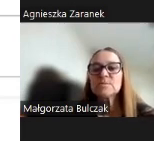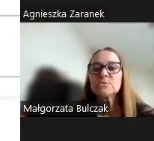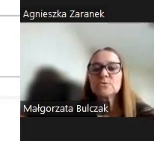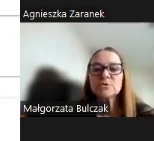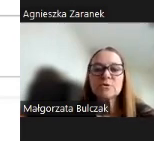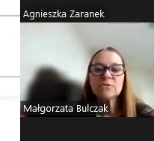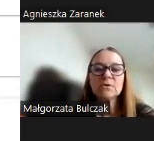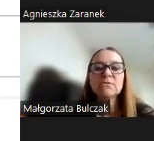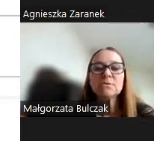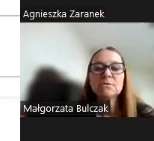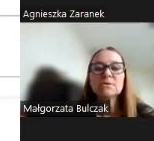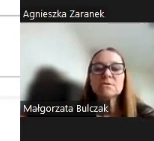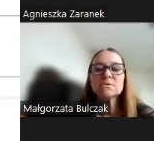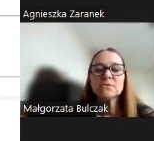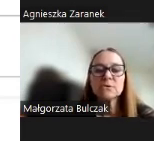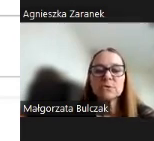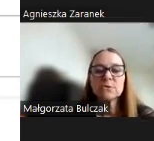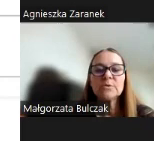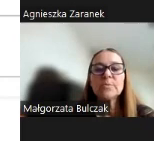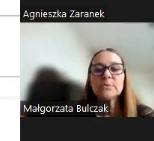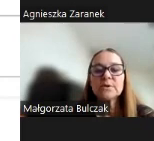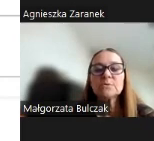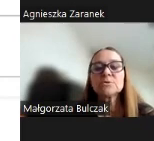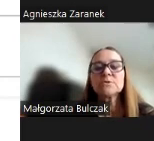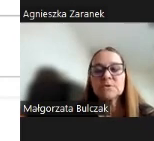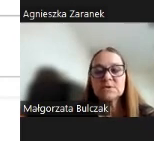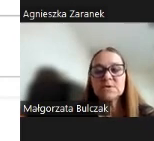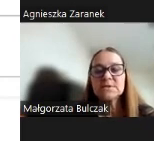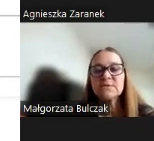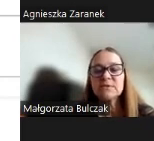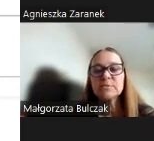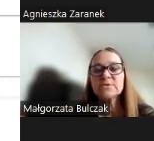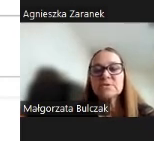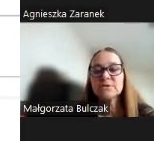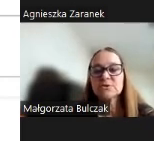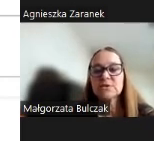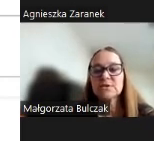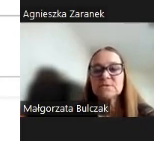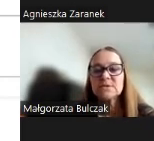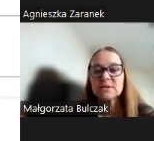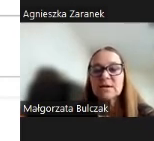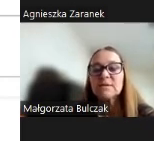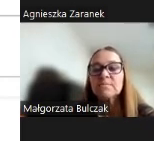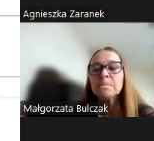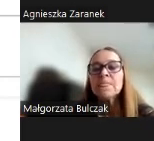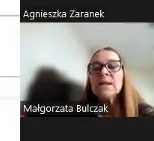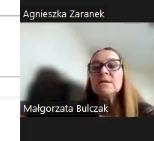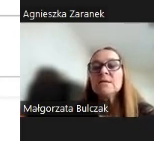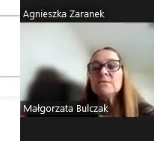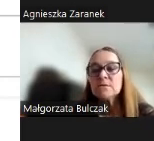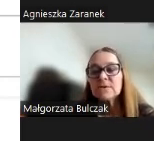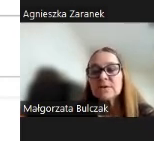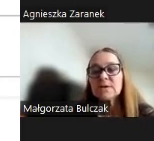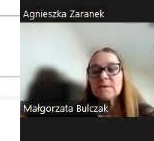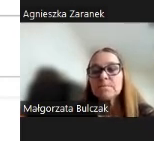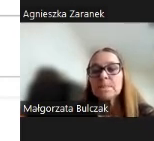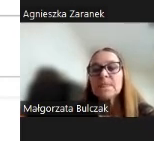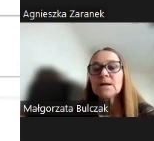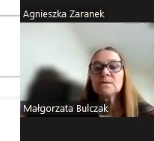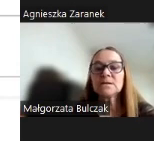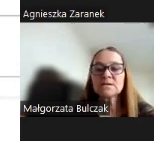zapewniająca każdemu uczniowi warunki do rozwoju i pełnego uczestnictwa w procesie kształcenia i